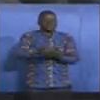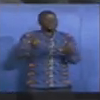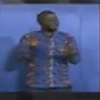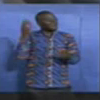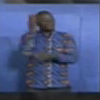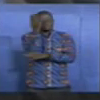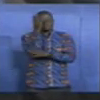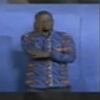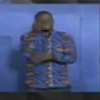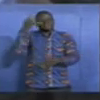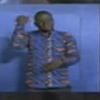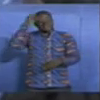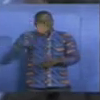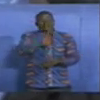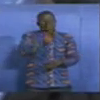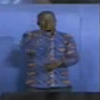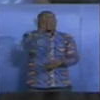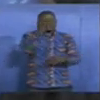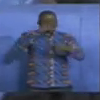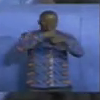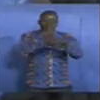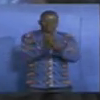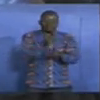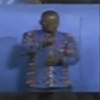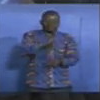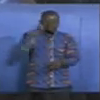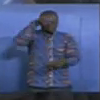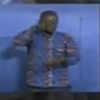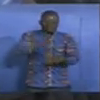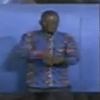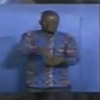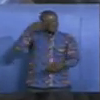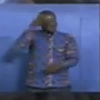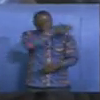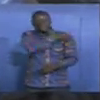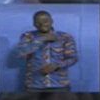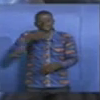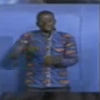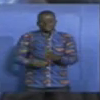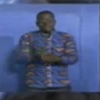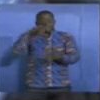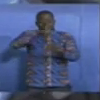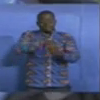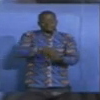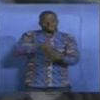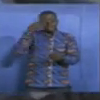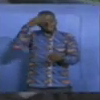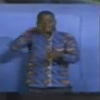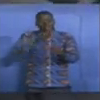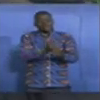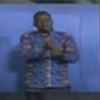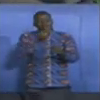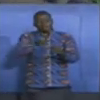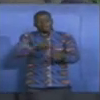95% des produits se retrouvent dans la terre et s'infiltrent dans les ruisseaux et les fossés, et peuvent être aspirés ensuite par les racines d'autres